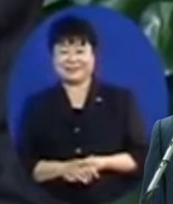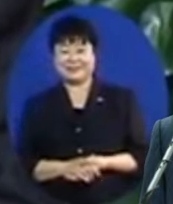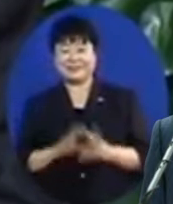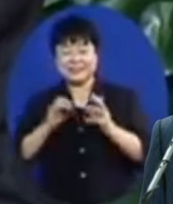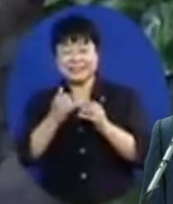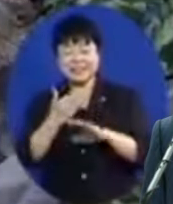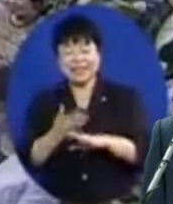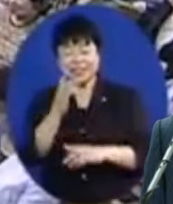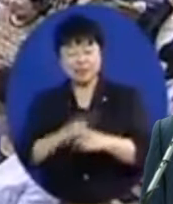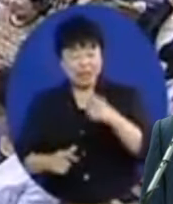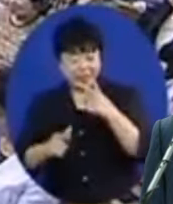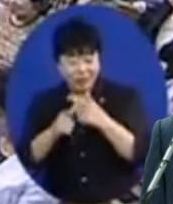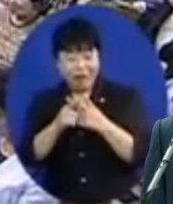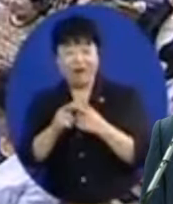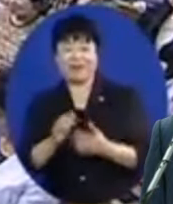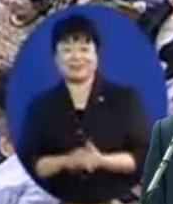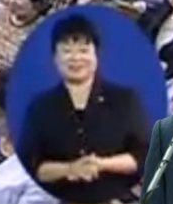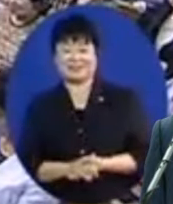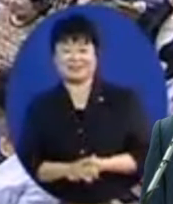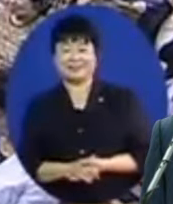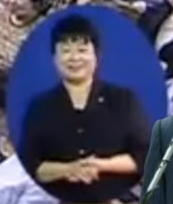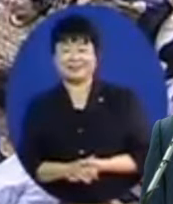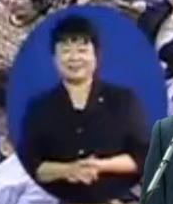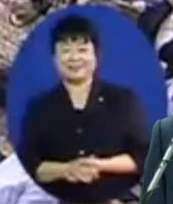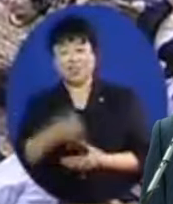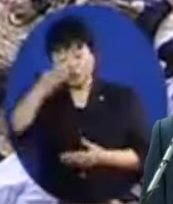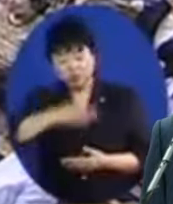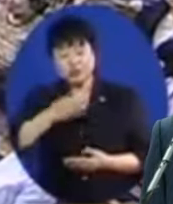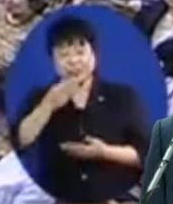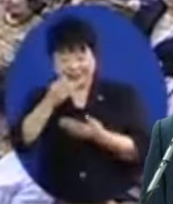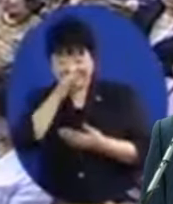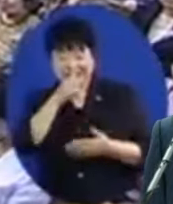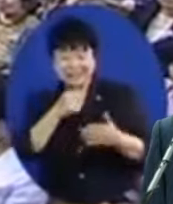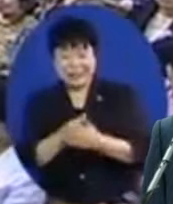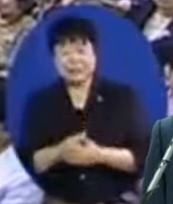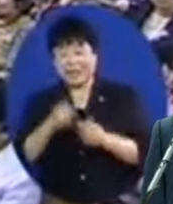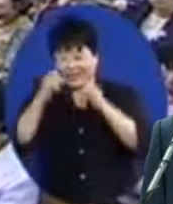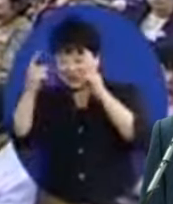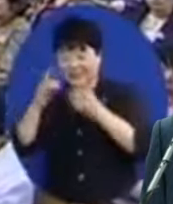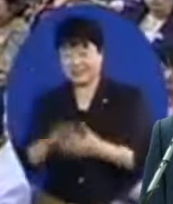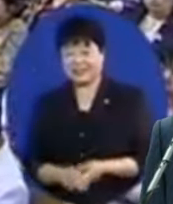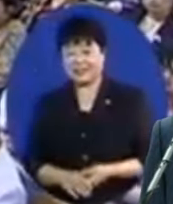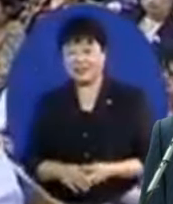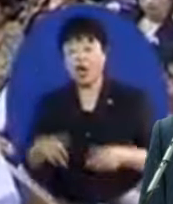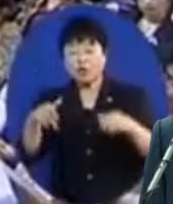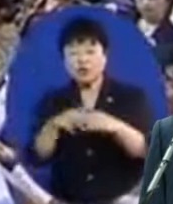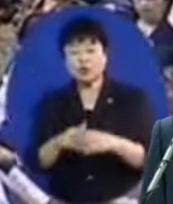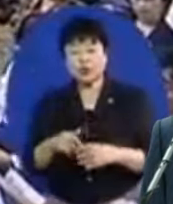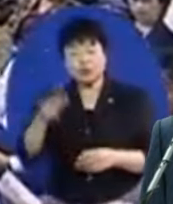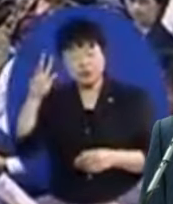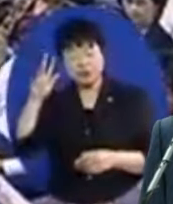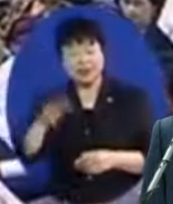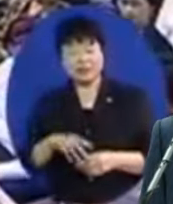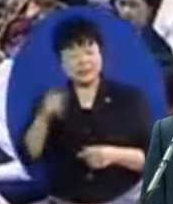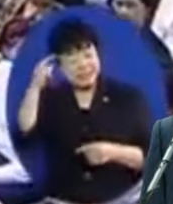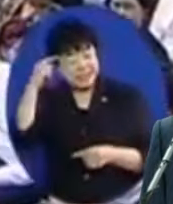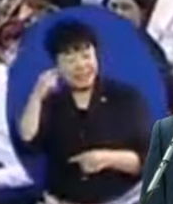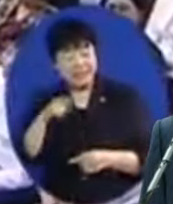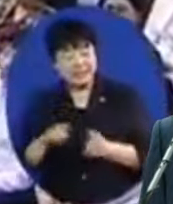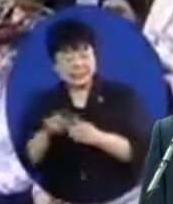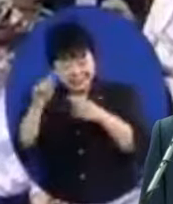세상 다른 일보다도 그런 수지가 많은 일이 없다는 것입니다. 어떤 종교도 철학도 명석한 사상과